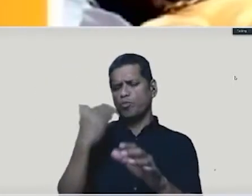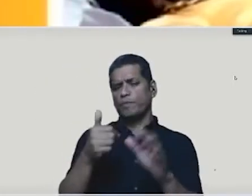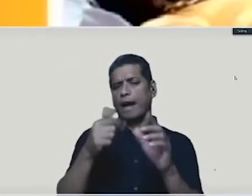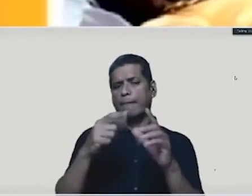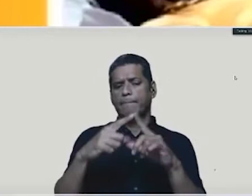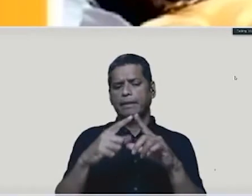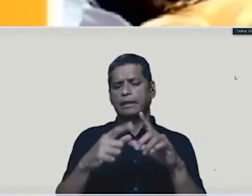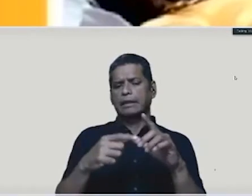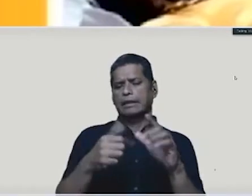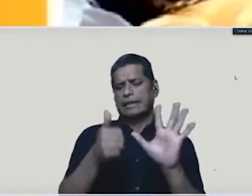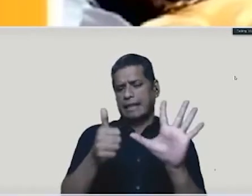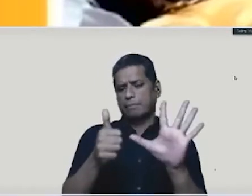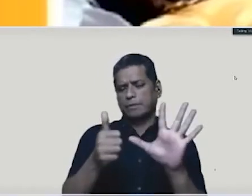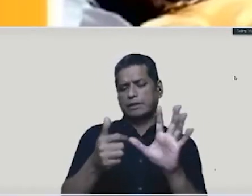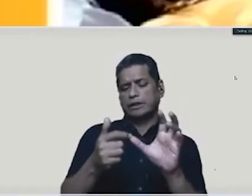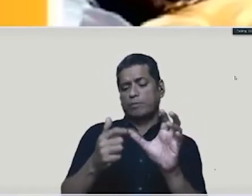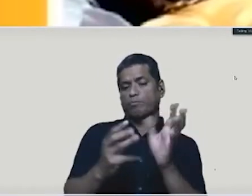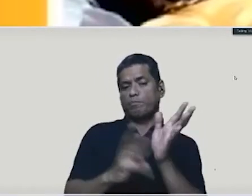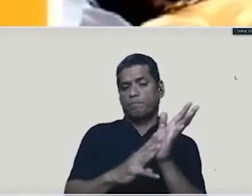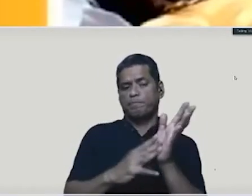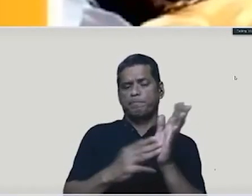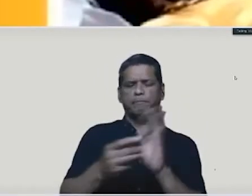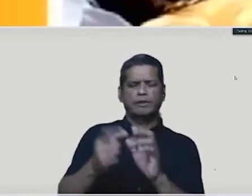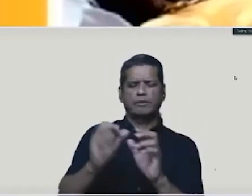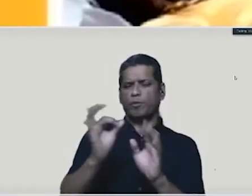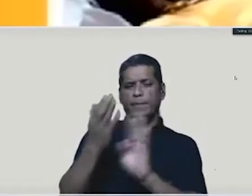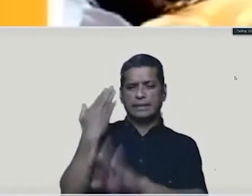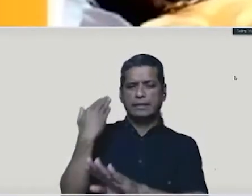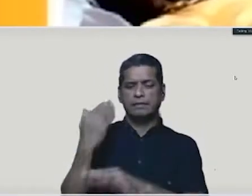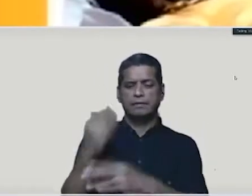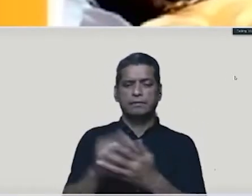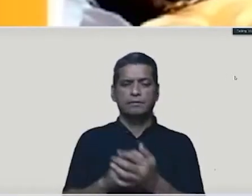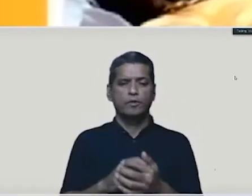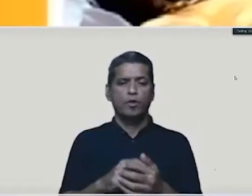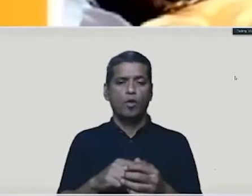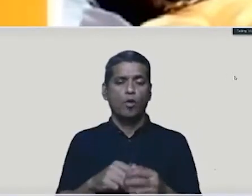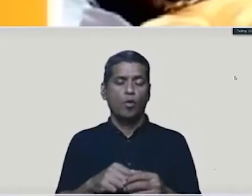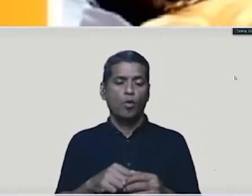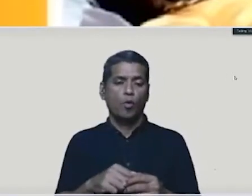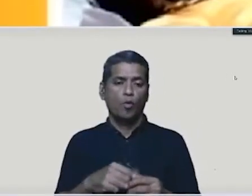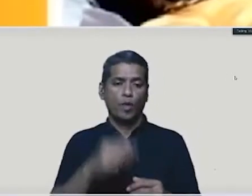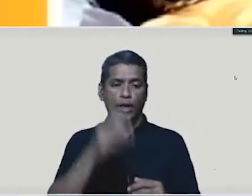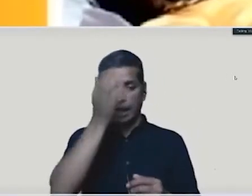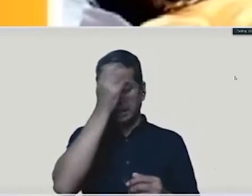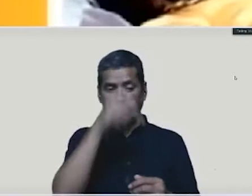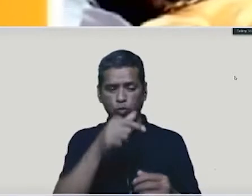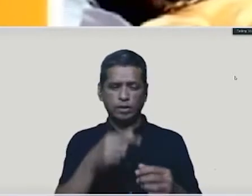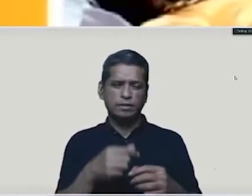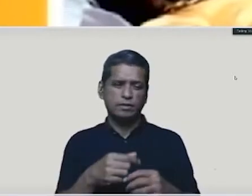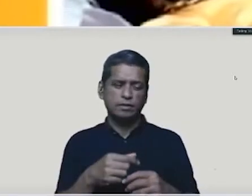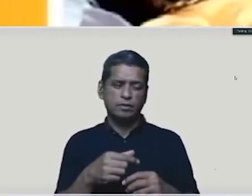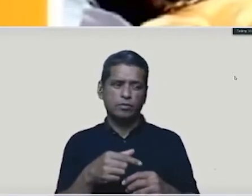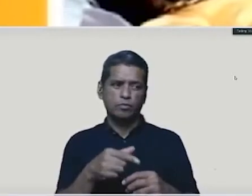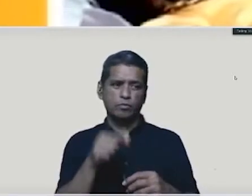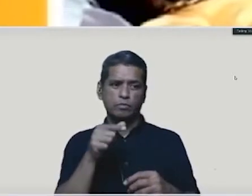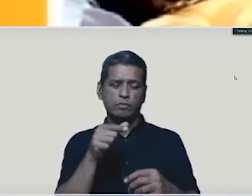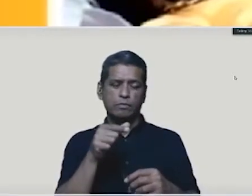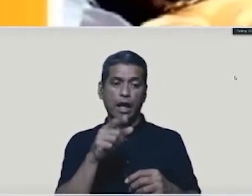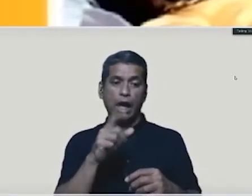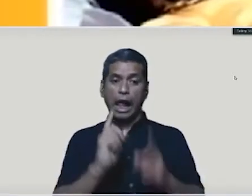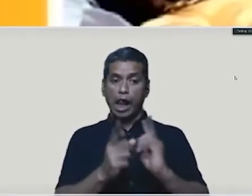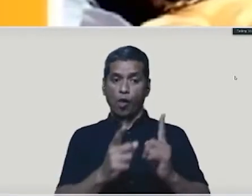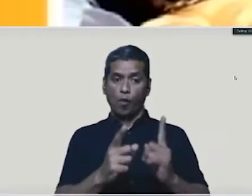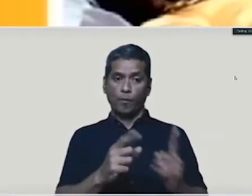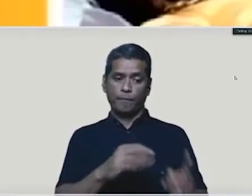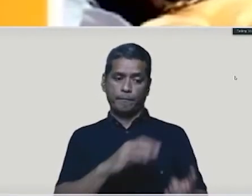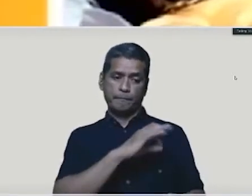bahkan pada waktu presiden Irak Saddam Husein masih hidup biasa